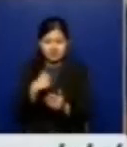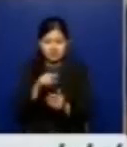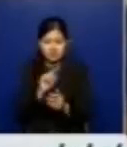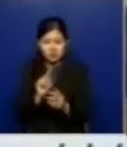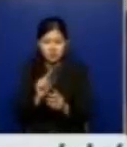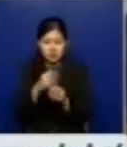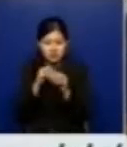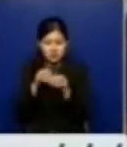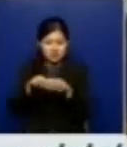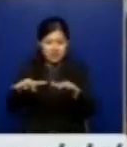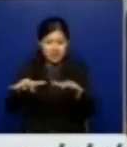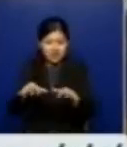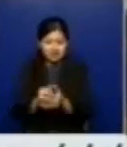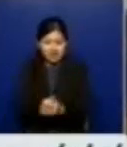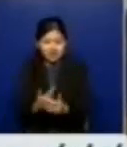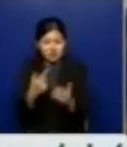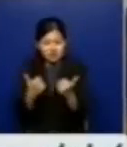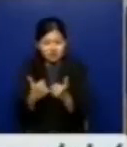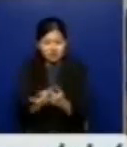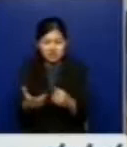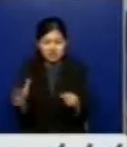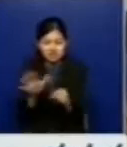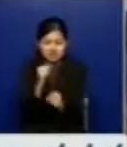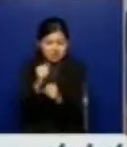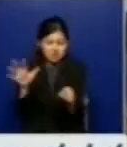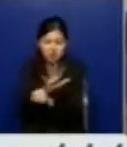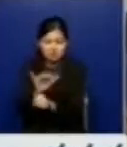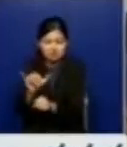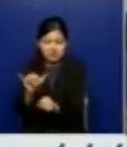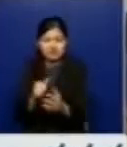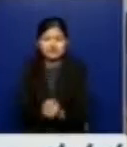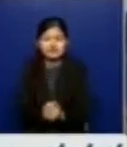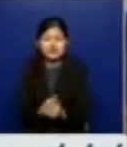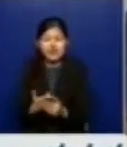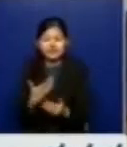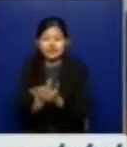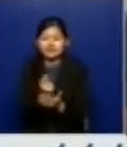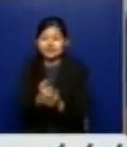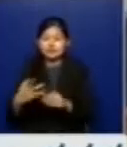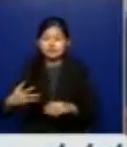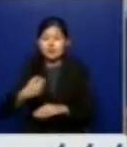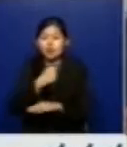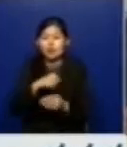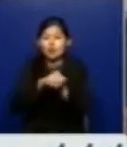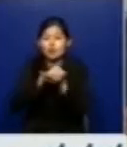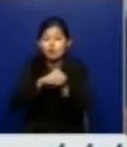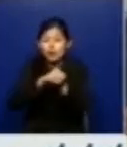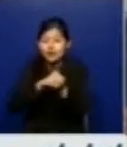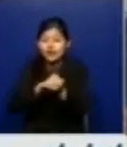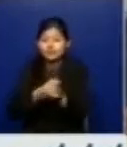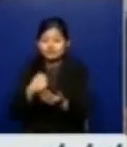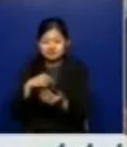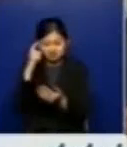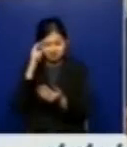ทหนึ่งที่เห็นอยู่นะครับค่าจ้างเหมาบริการครับท่านประธานครับจริงๆตัวนี้เป็นตัวที่ไม่น่